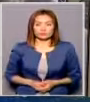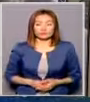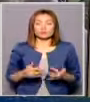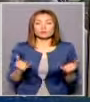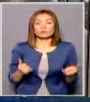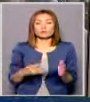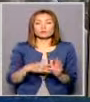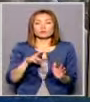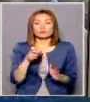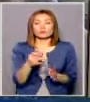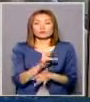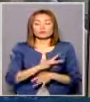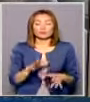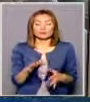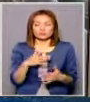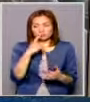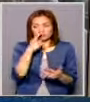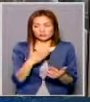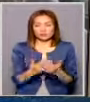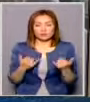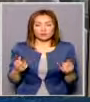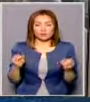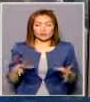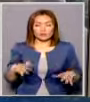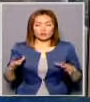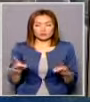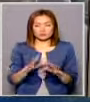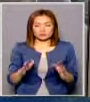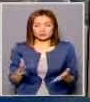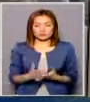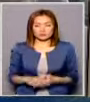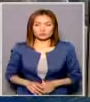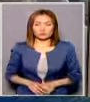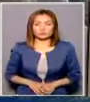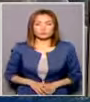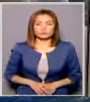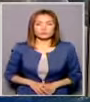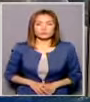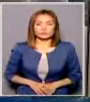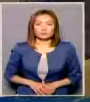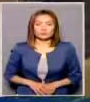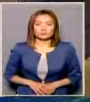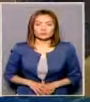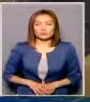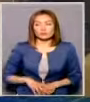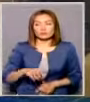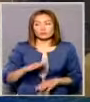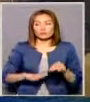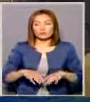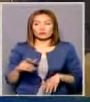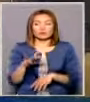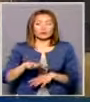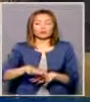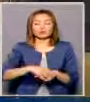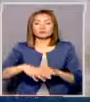бүгінде 9 мамыр мерекесі қарсаңына орай арнайы дайындаған концертімізді паш еттік. Алуан тағдыр иелерінің